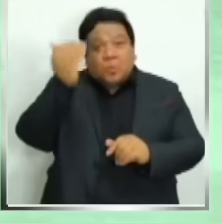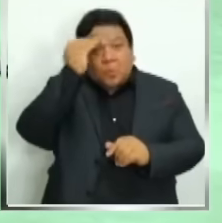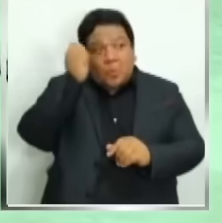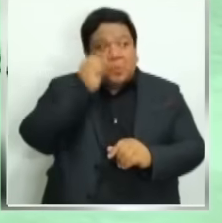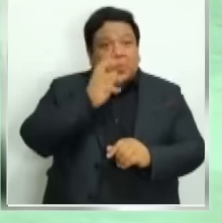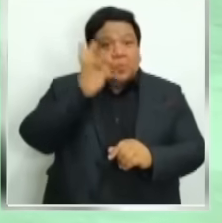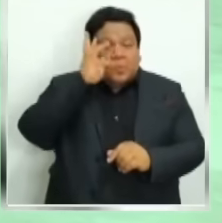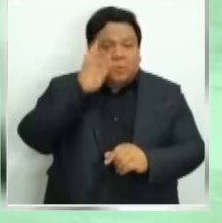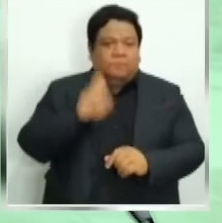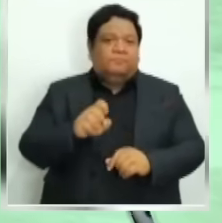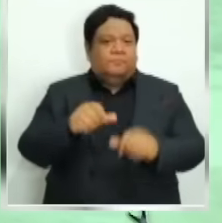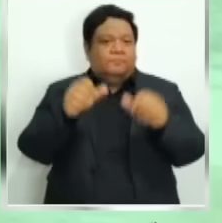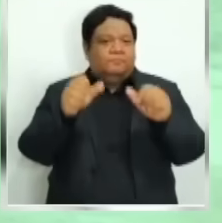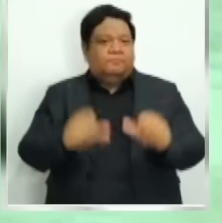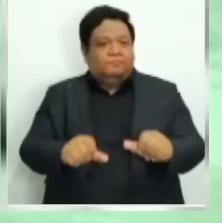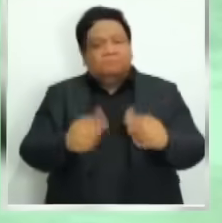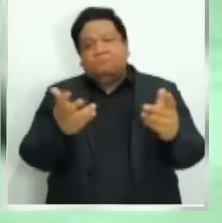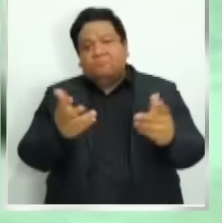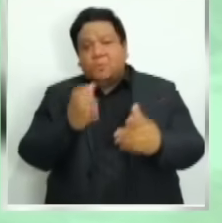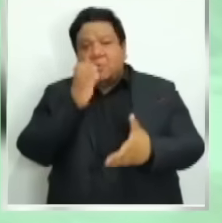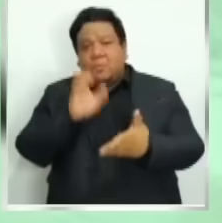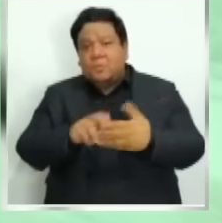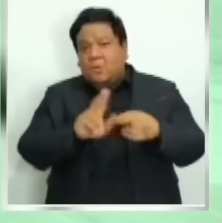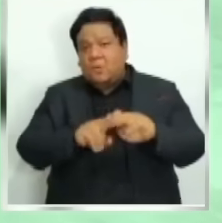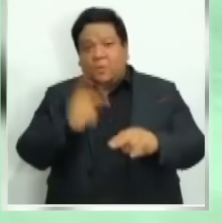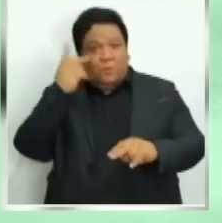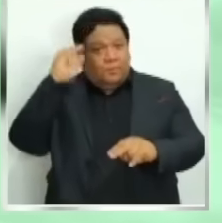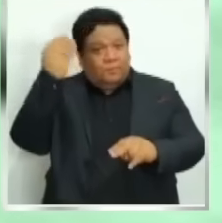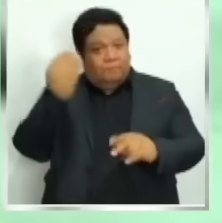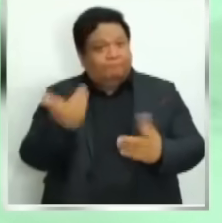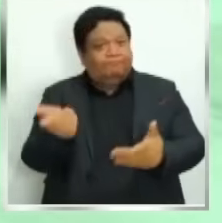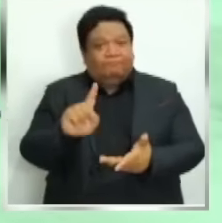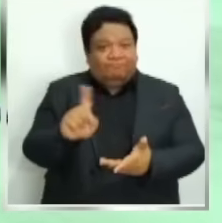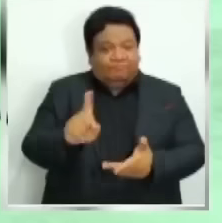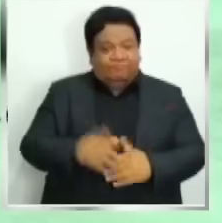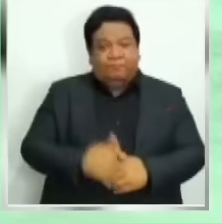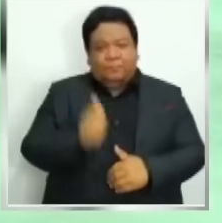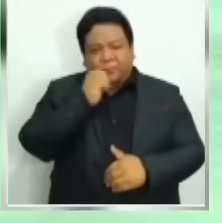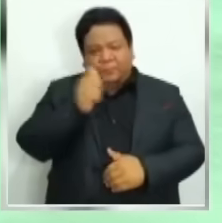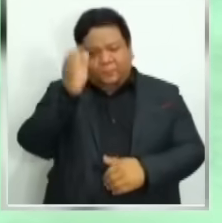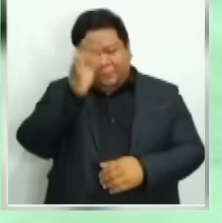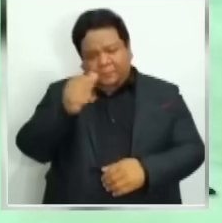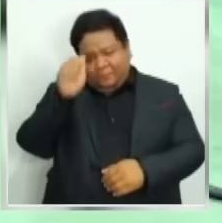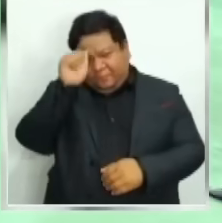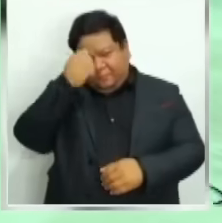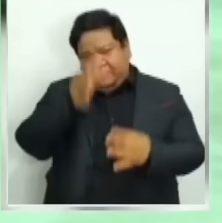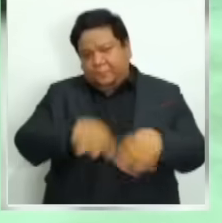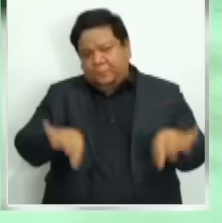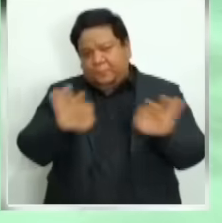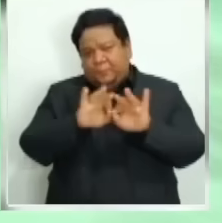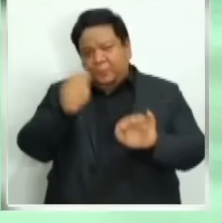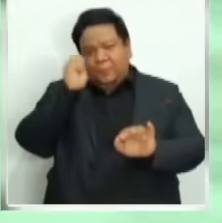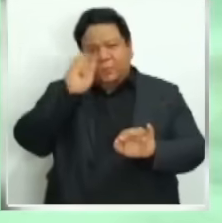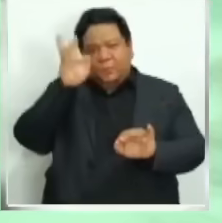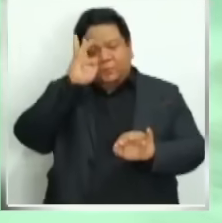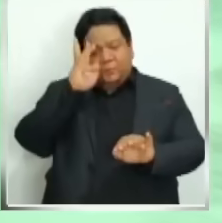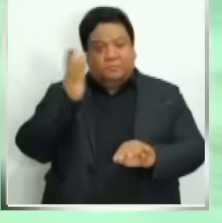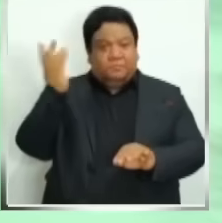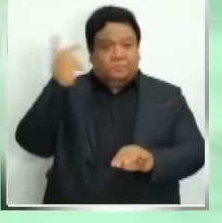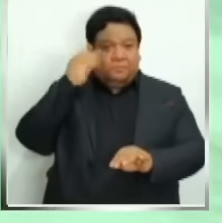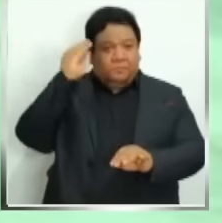o i-comment lang, hashtag Kuya Kim! Ano na? Laging tandaan, kimportante ang may alam. Ako po si Kuya Kim at sagot ko